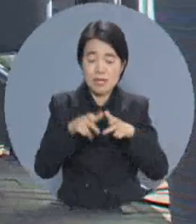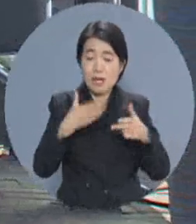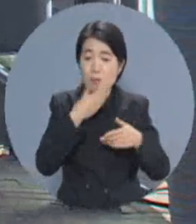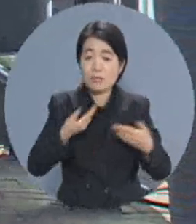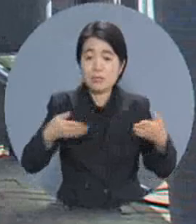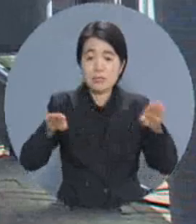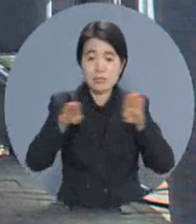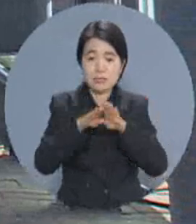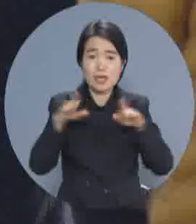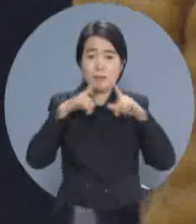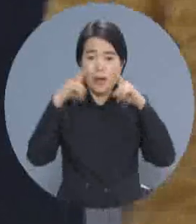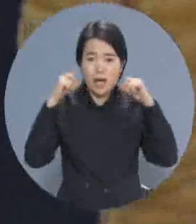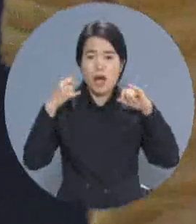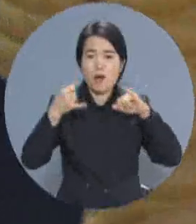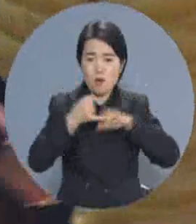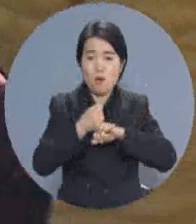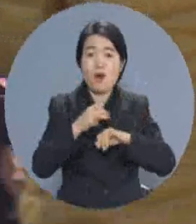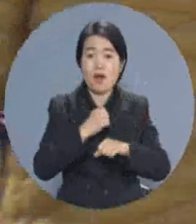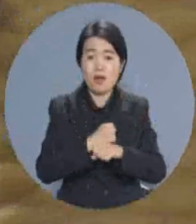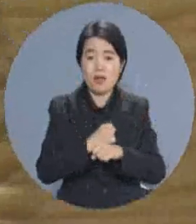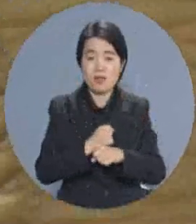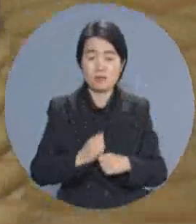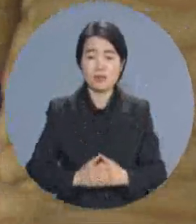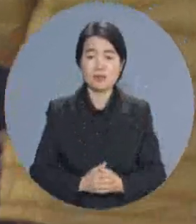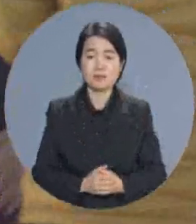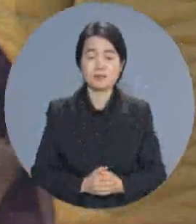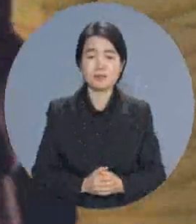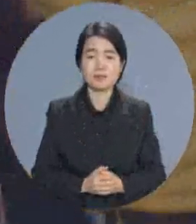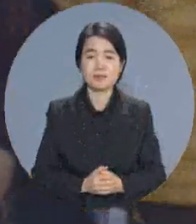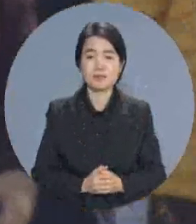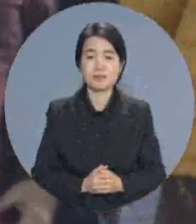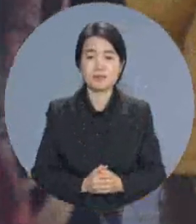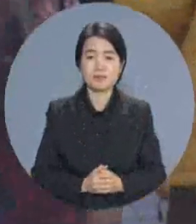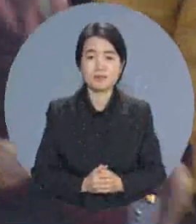장애인 복지시설 등에서도 마스크를 반드시 써야 합니다. MBC 뉴스 이다현입니다.